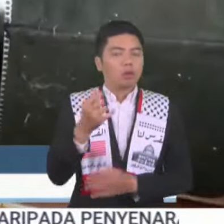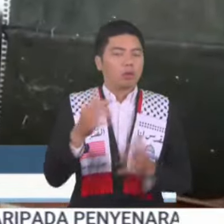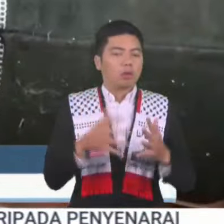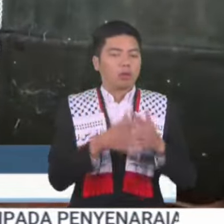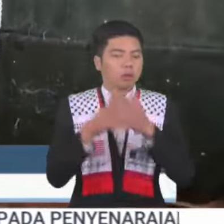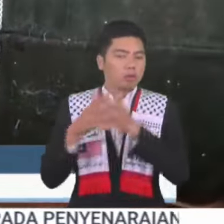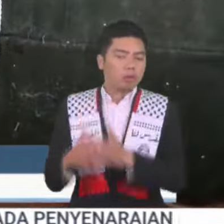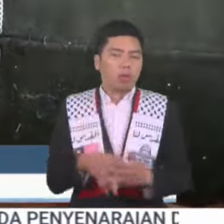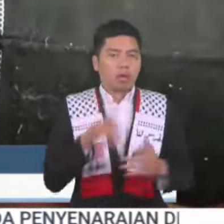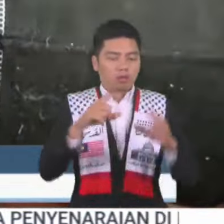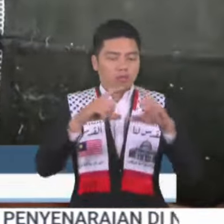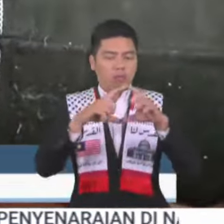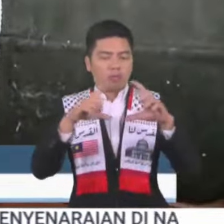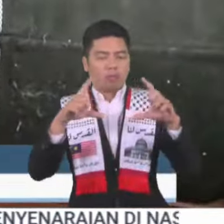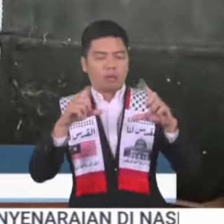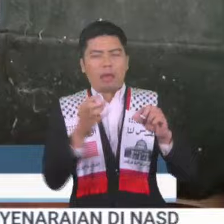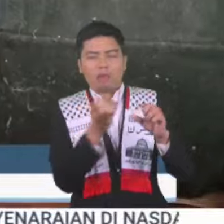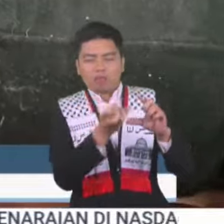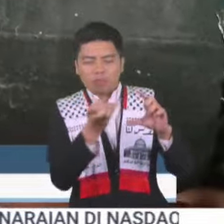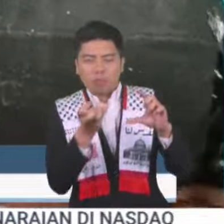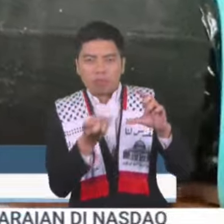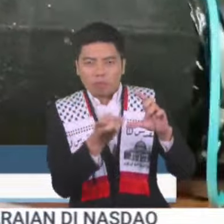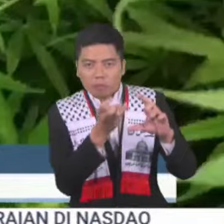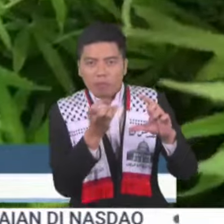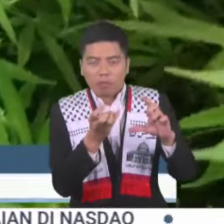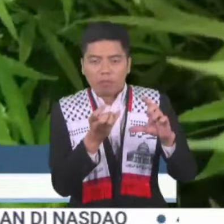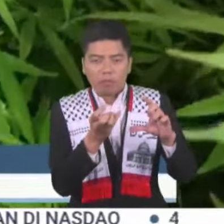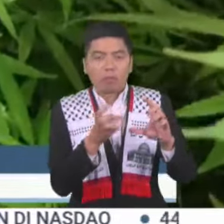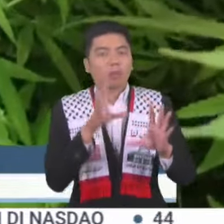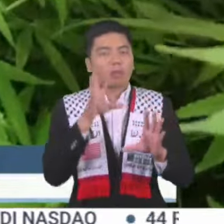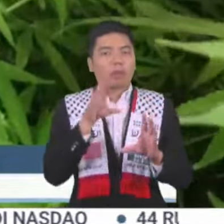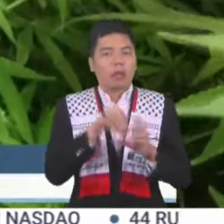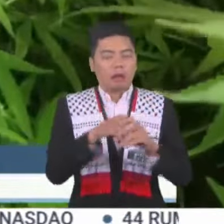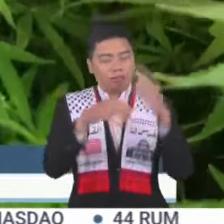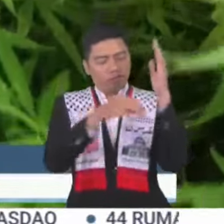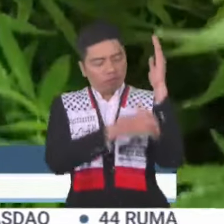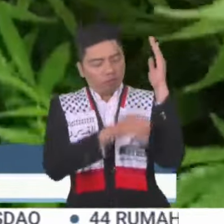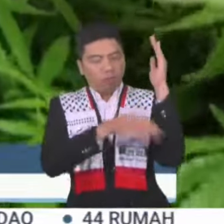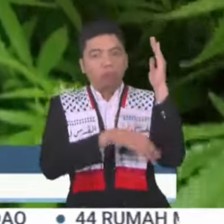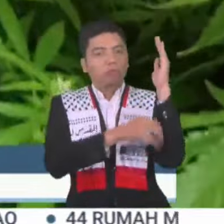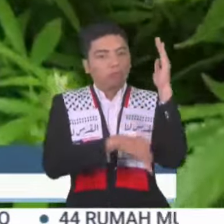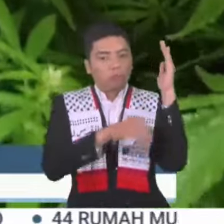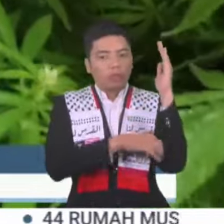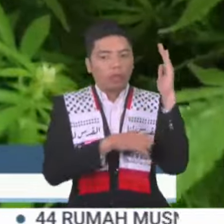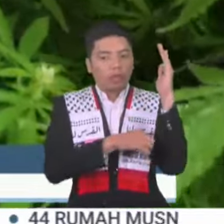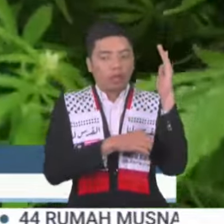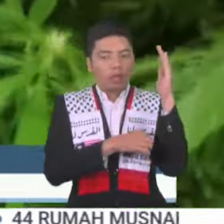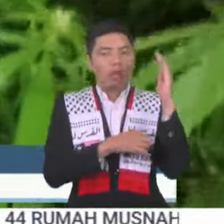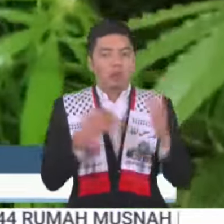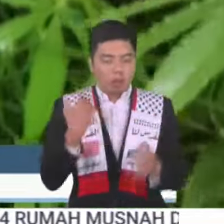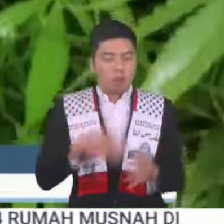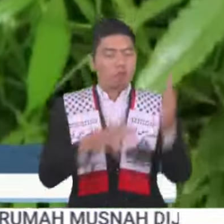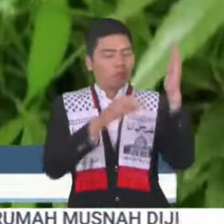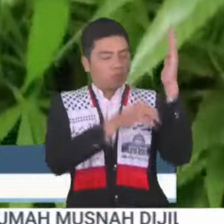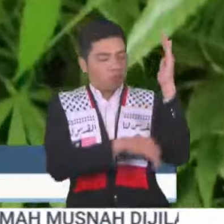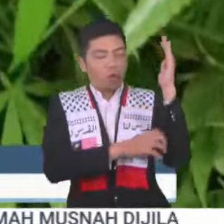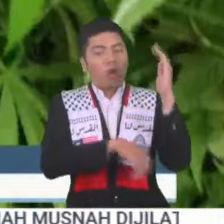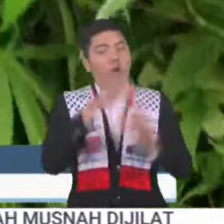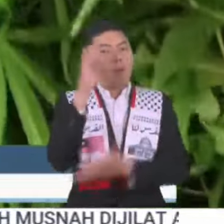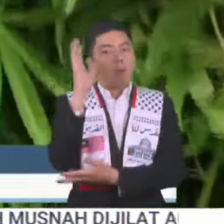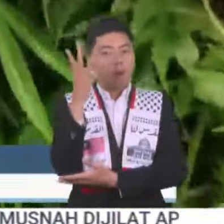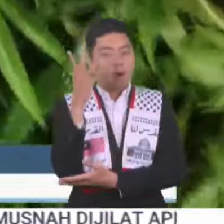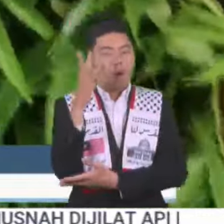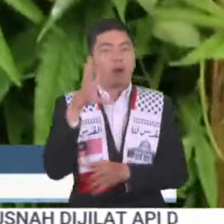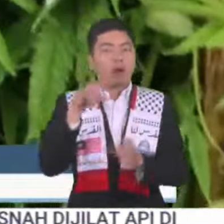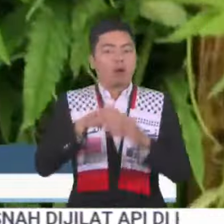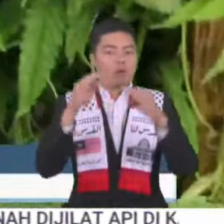paket biji ganja digunakan untuk benih penanaman ganja. Dan seterusnya suspek menahan benih pokok ganja ini di